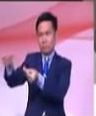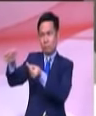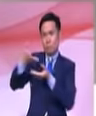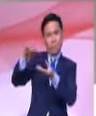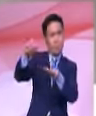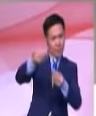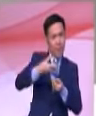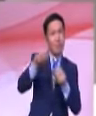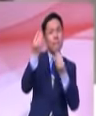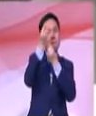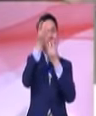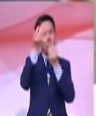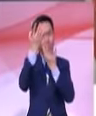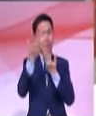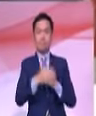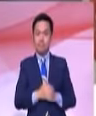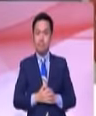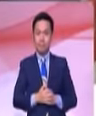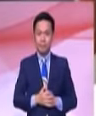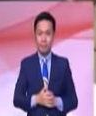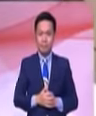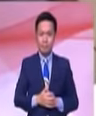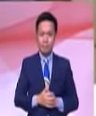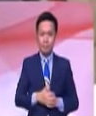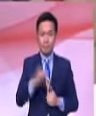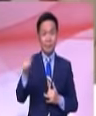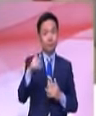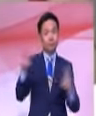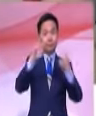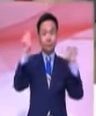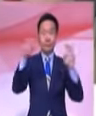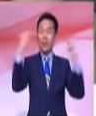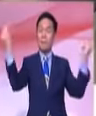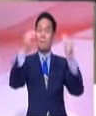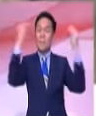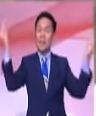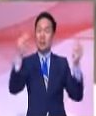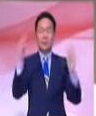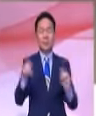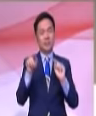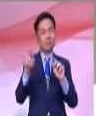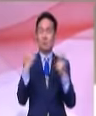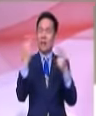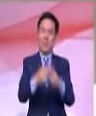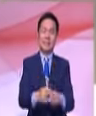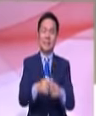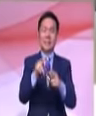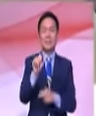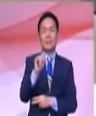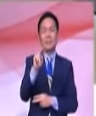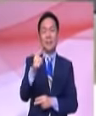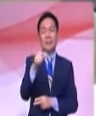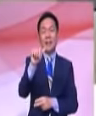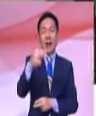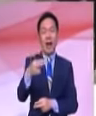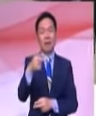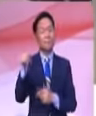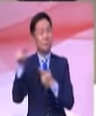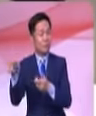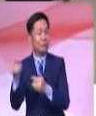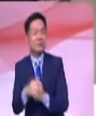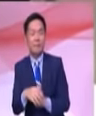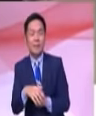laporan. Beliau ditemui selepas program Singgah Sahur Kelab Media Johor KMJ di IPK Johor. Program disertai